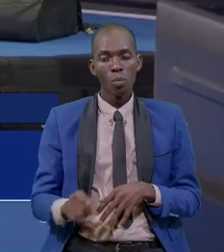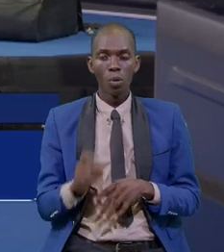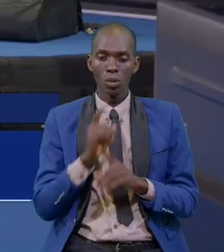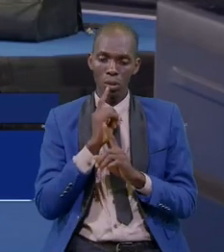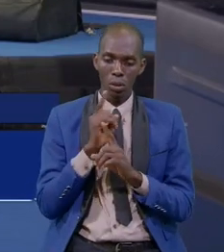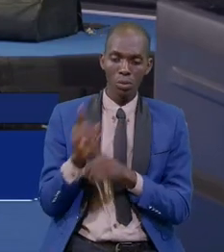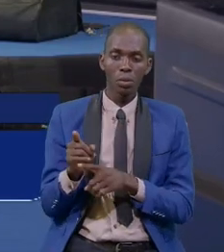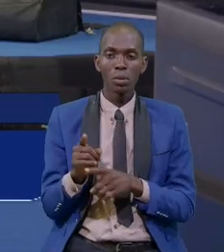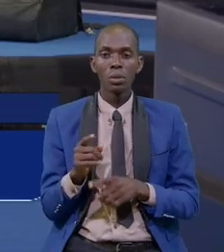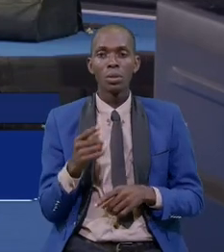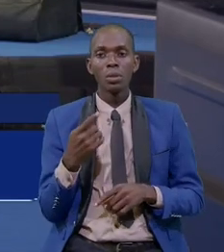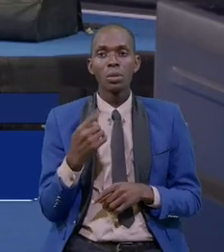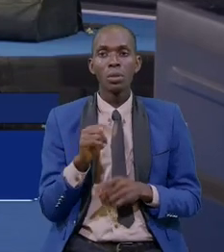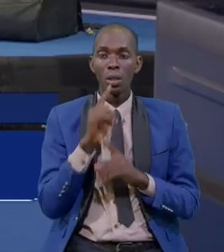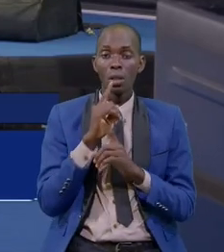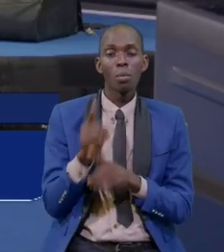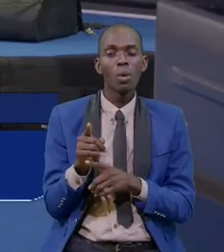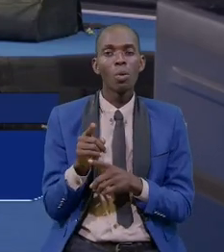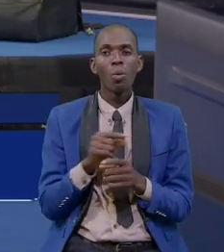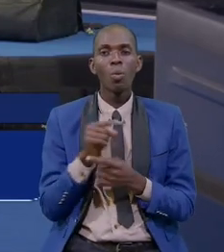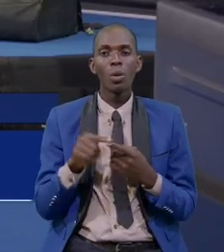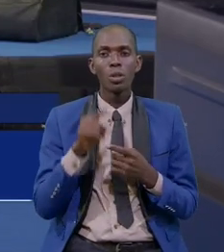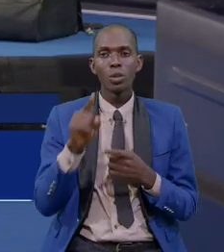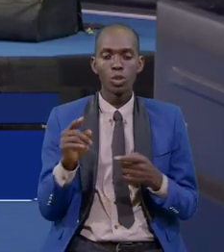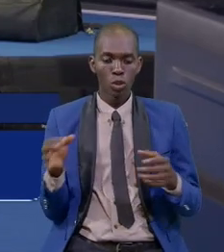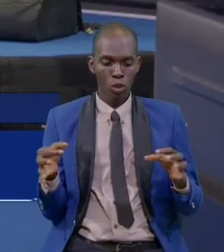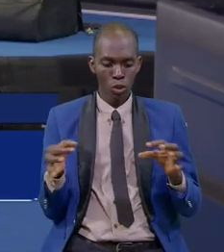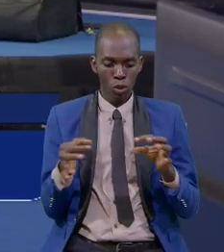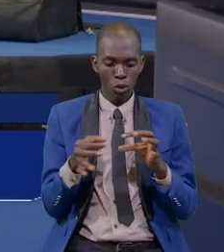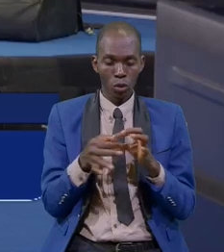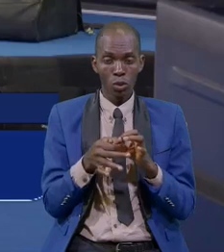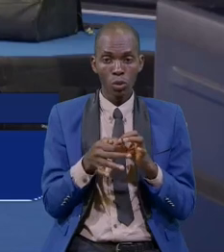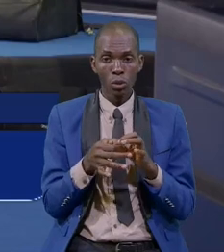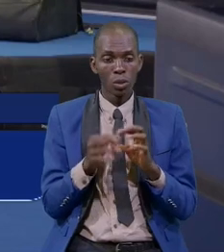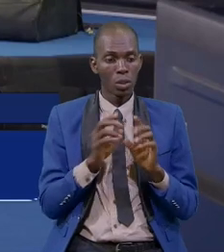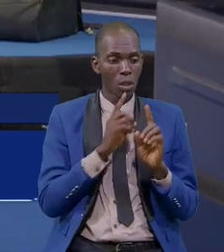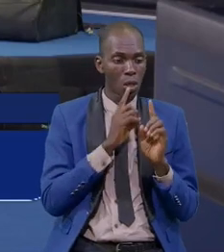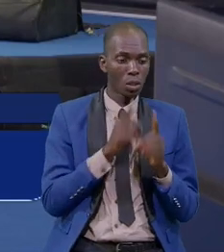à tout cela. La réponse, lorsque vous vous mettez ensemble avec la réponse